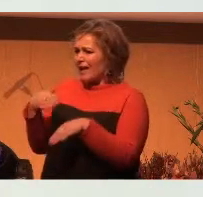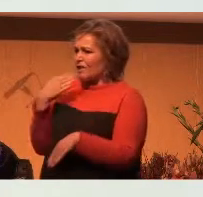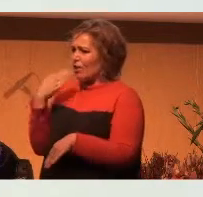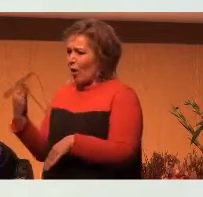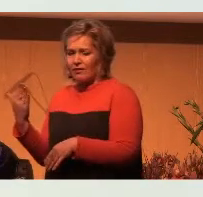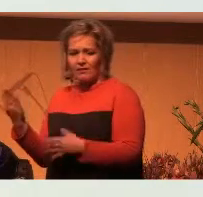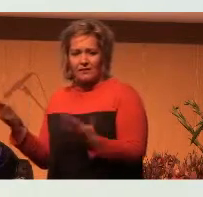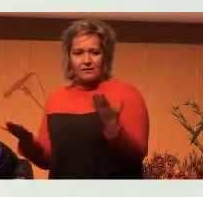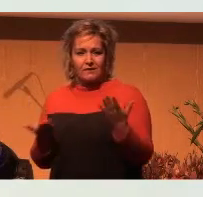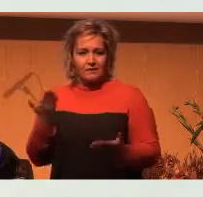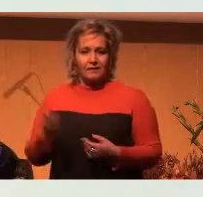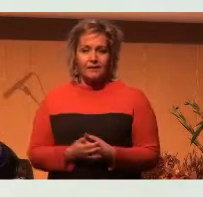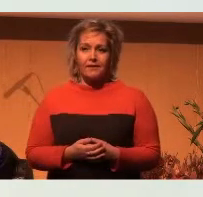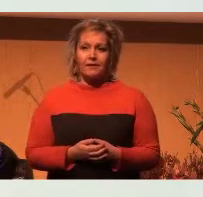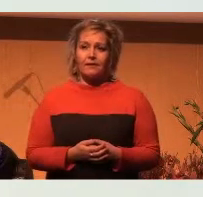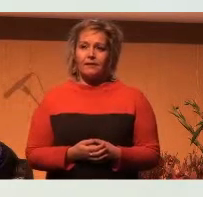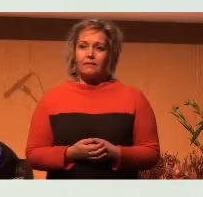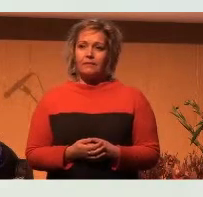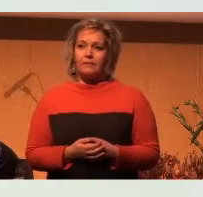godt.